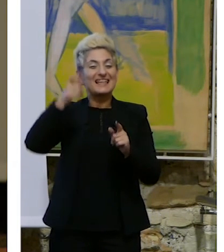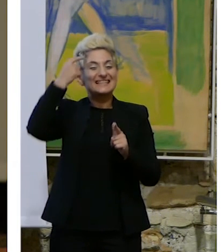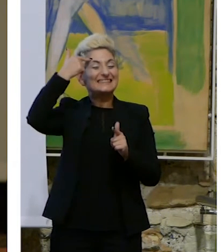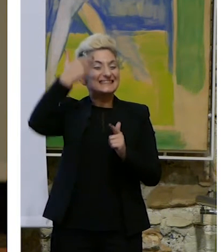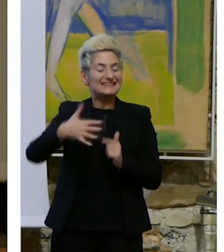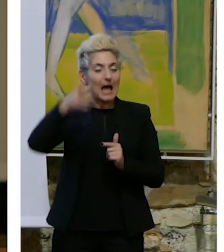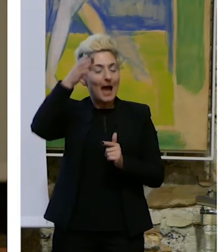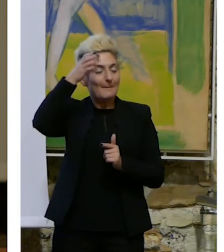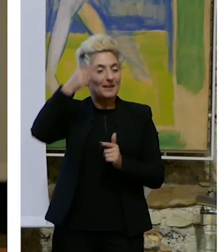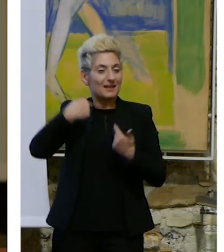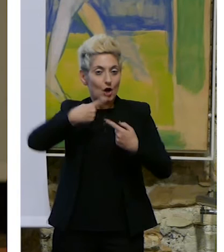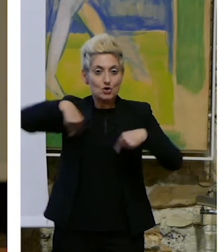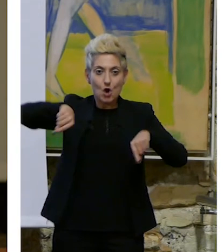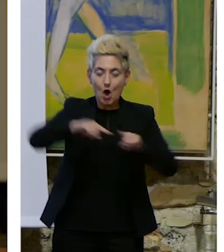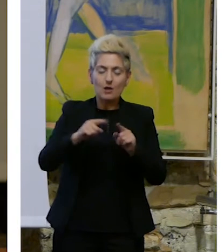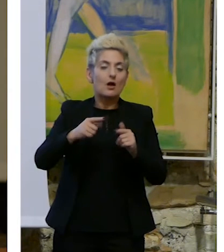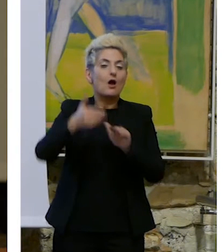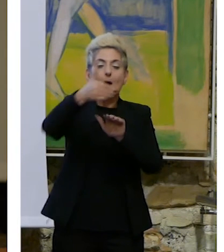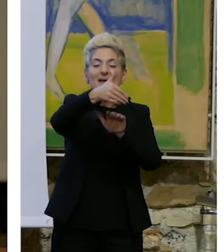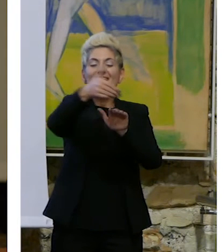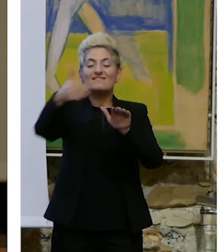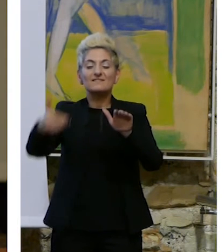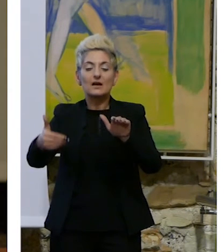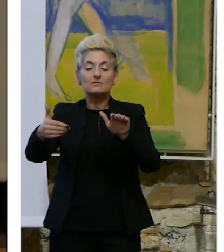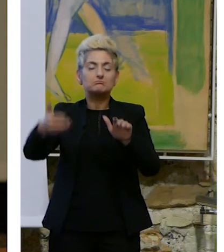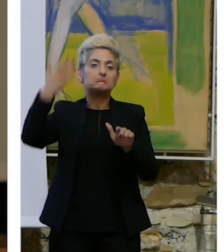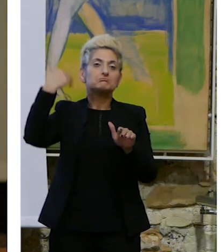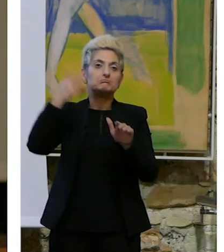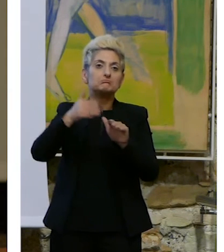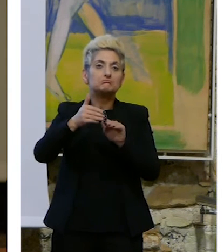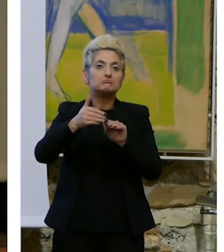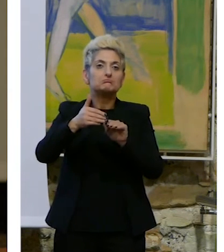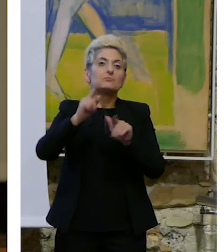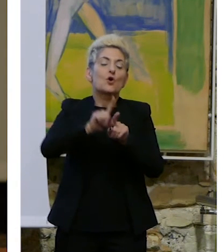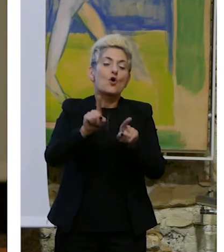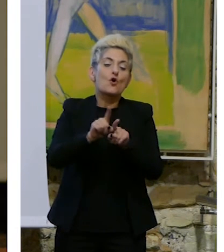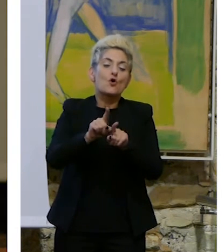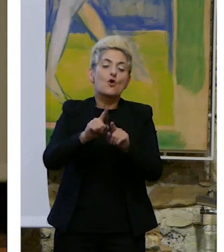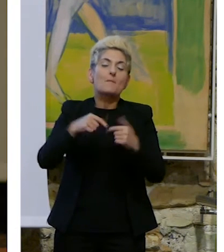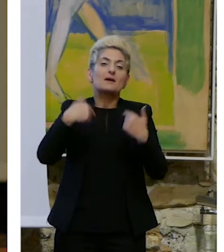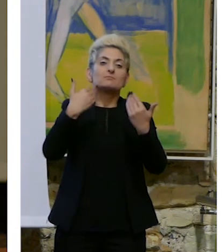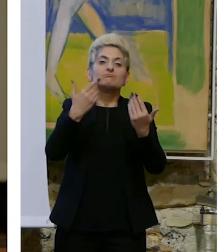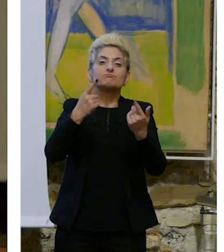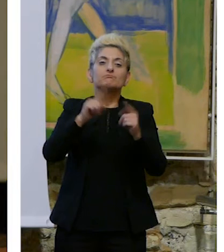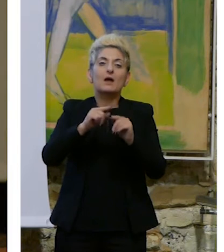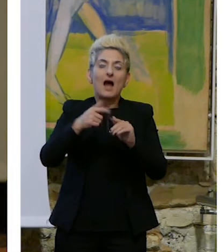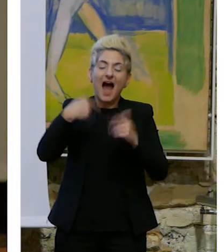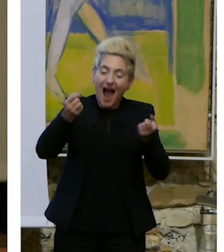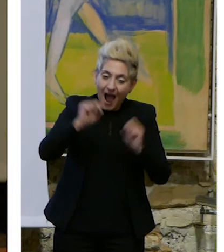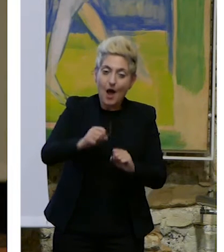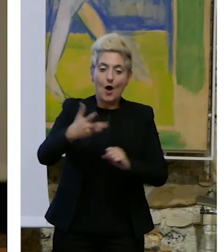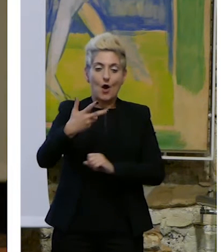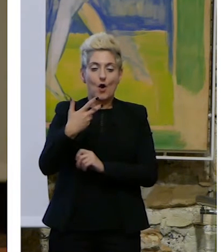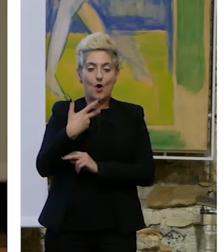articolate, molto più vaste di quanto non lo fossero quelle alle quali credevano ancora i positivisti ottocenteschi. Noi oggi